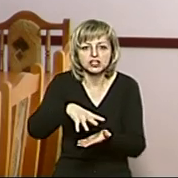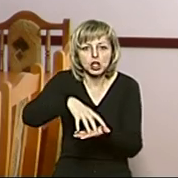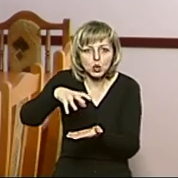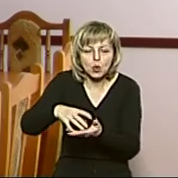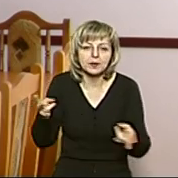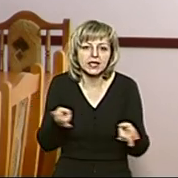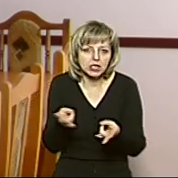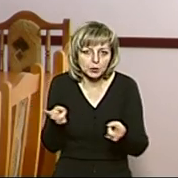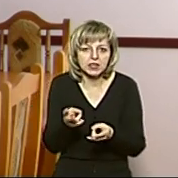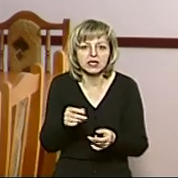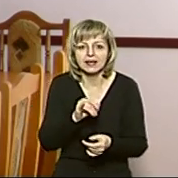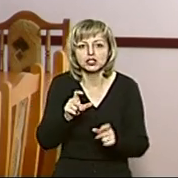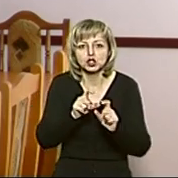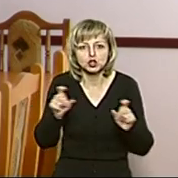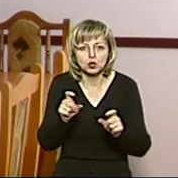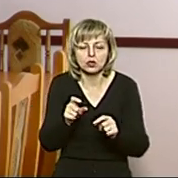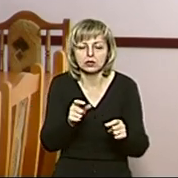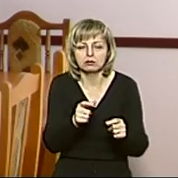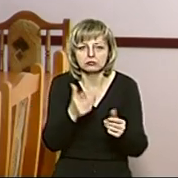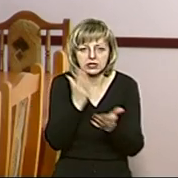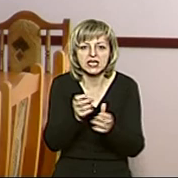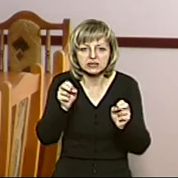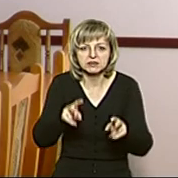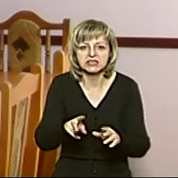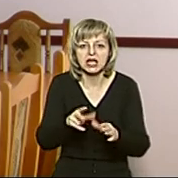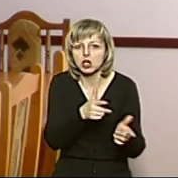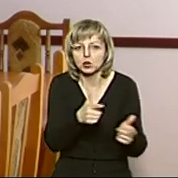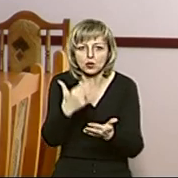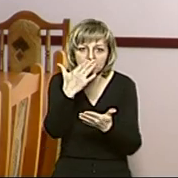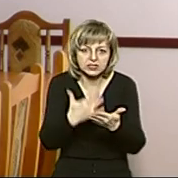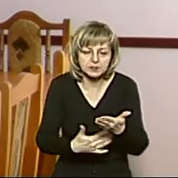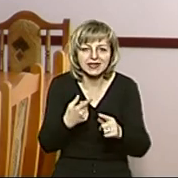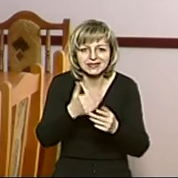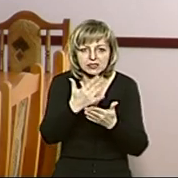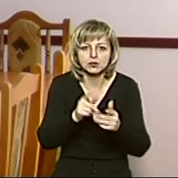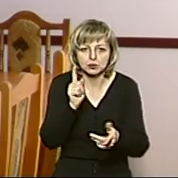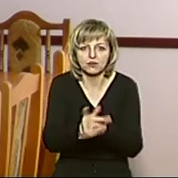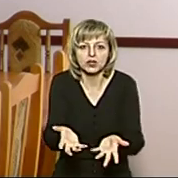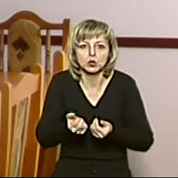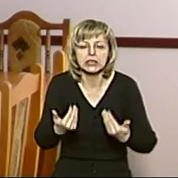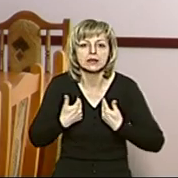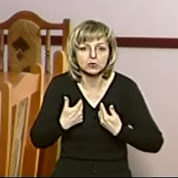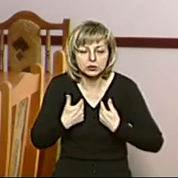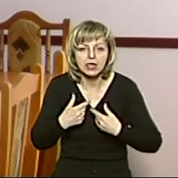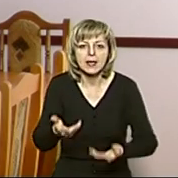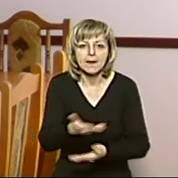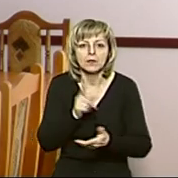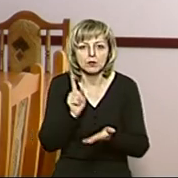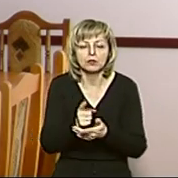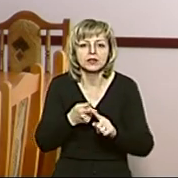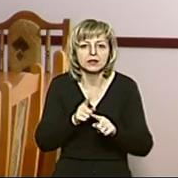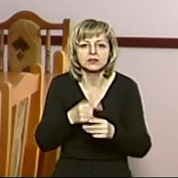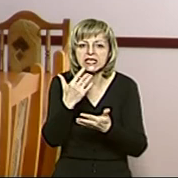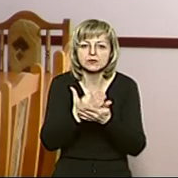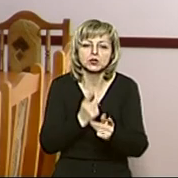зі школи вже йде повний готовий список. Але той список ще має прийти до нас, ми маємо його опрацювати, ми